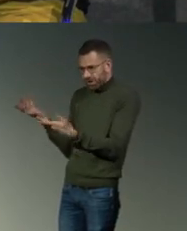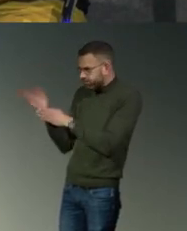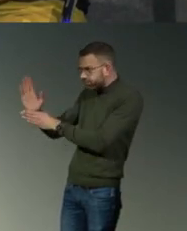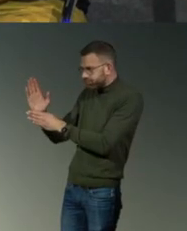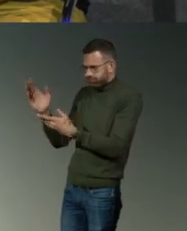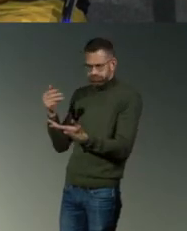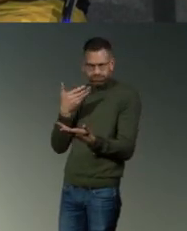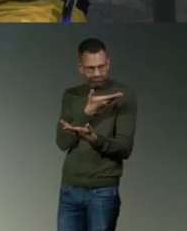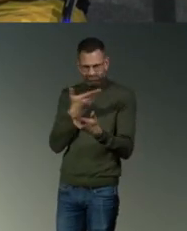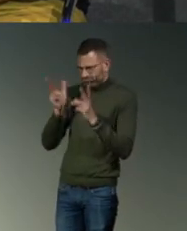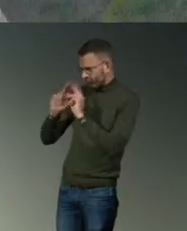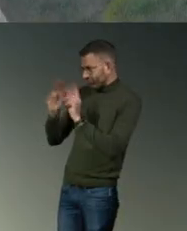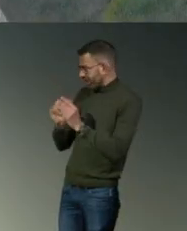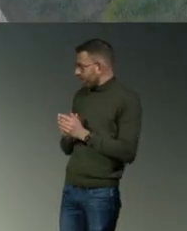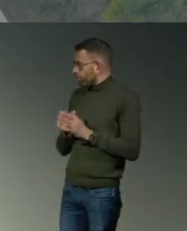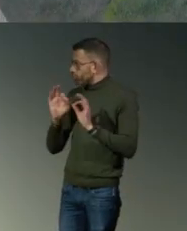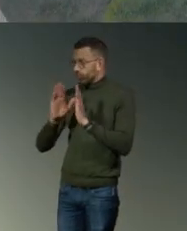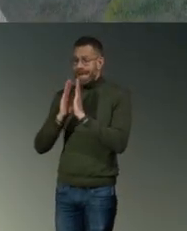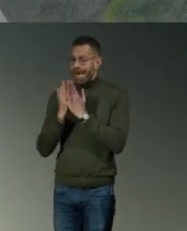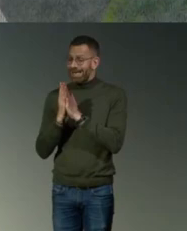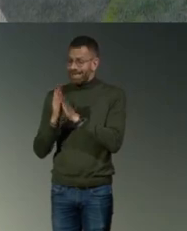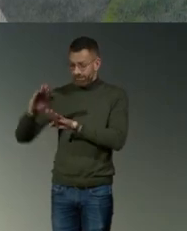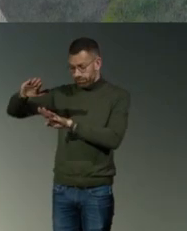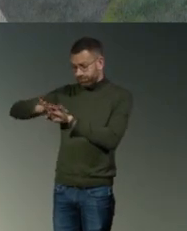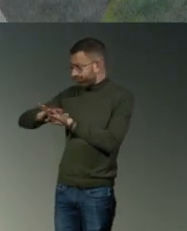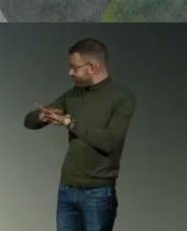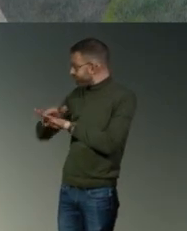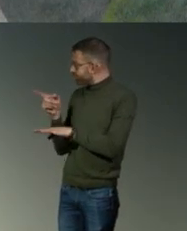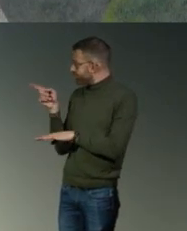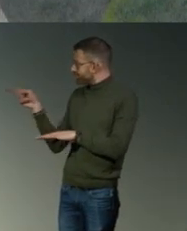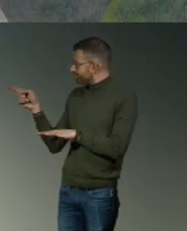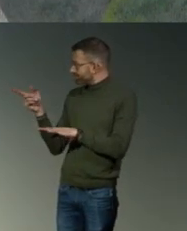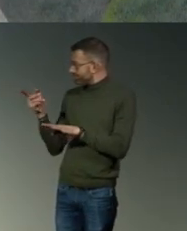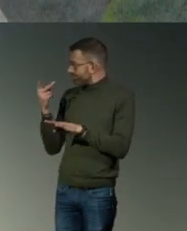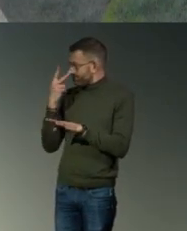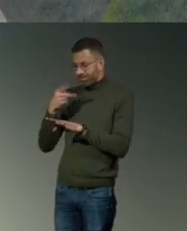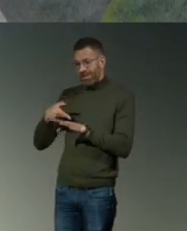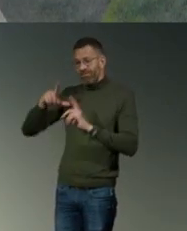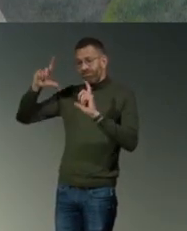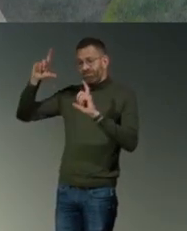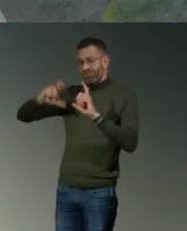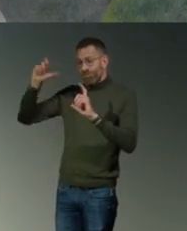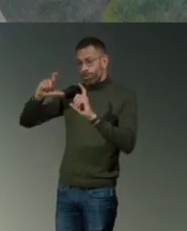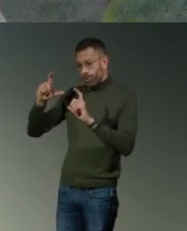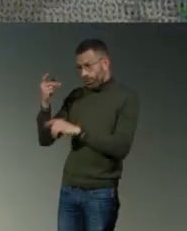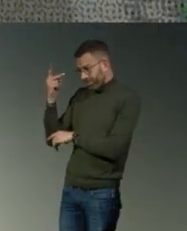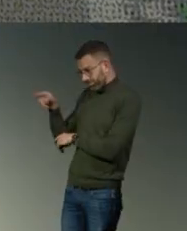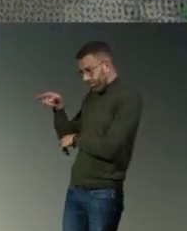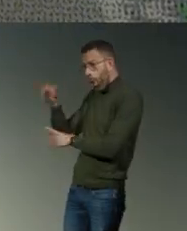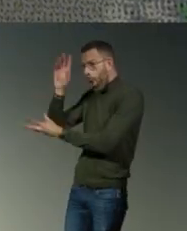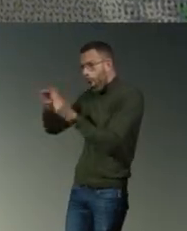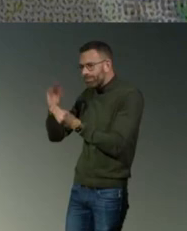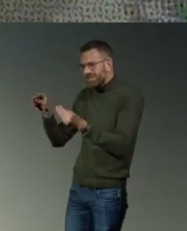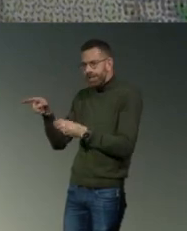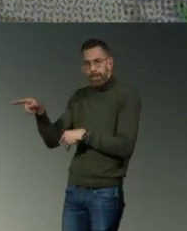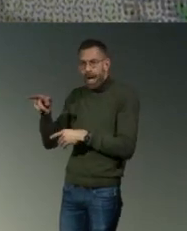livre sur la couverture, on voit les crédits attribués à la photographie de l'objet et non pas à la photographie